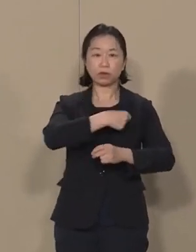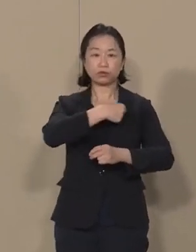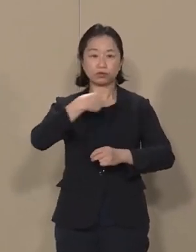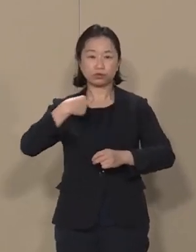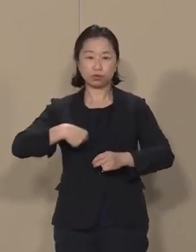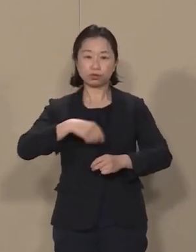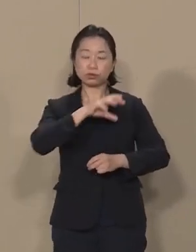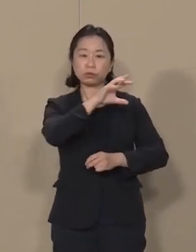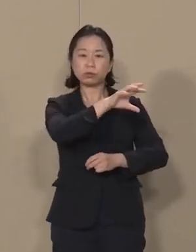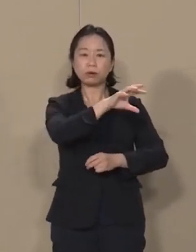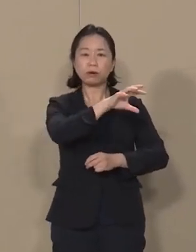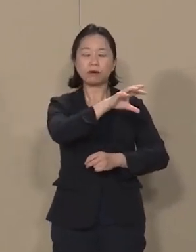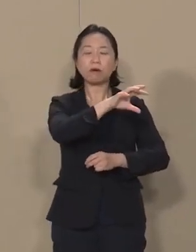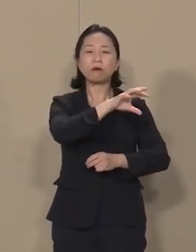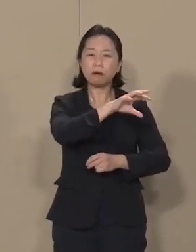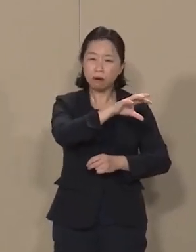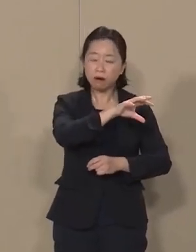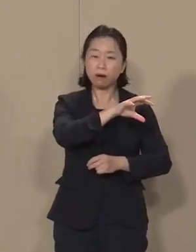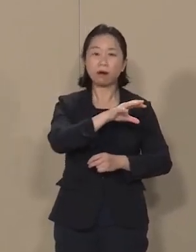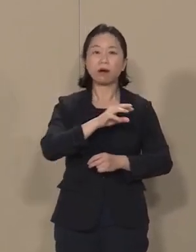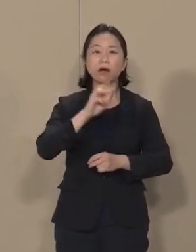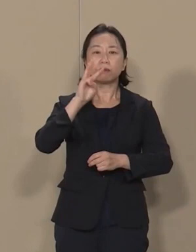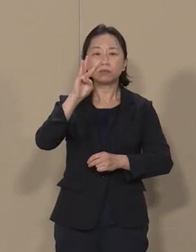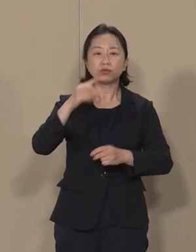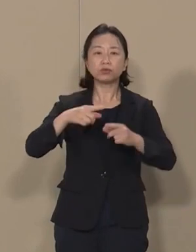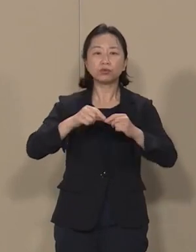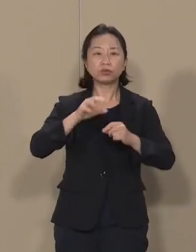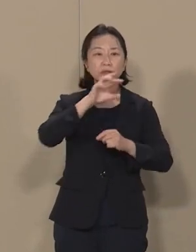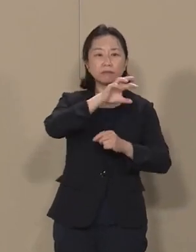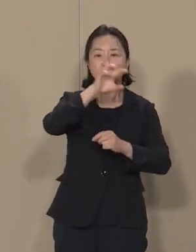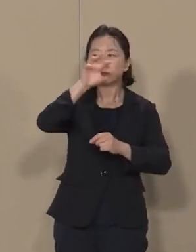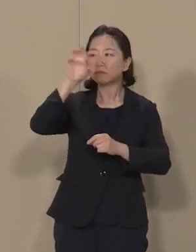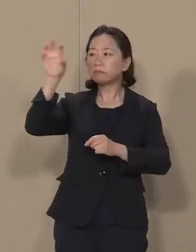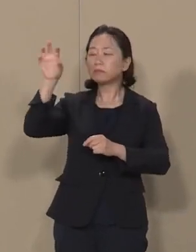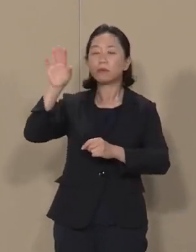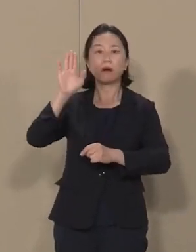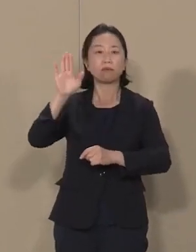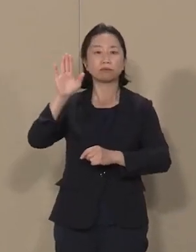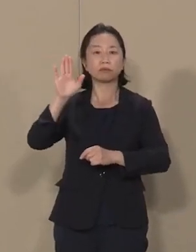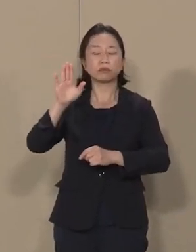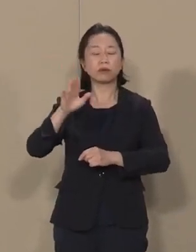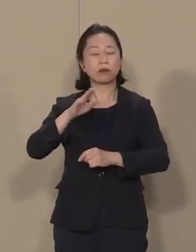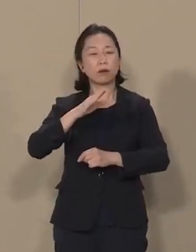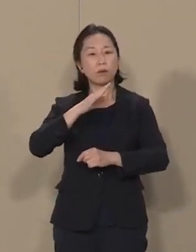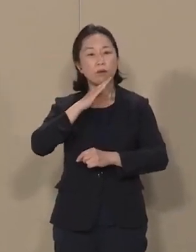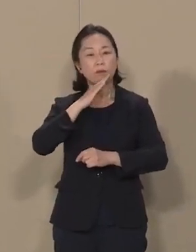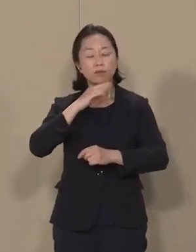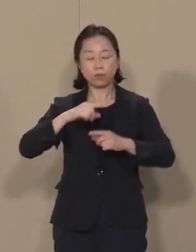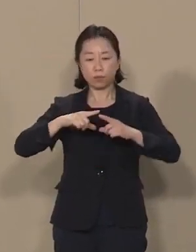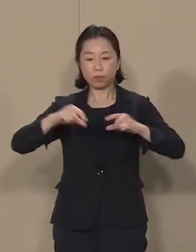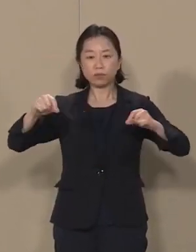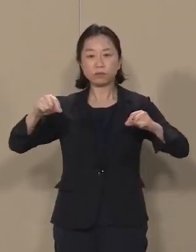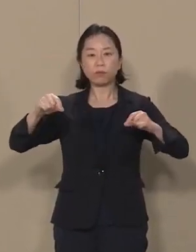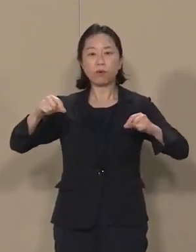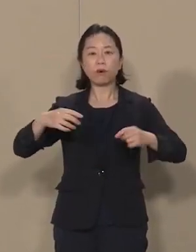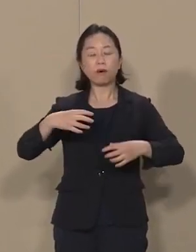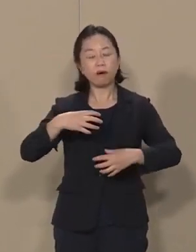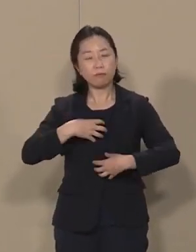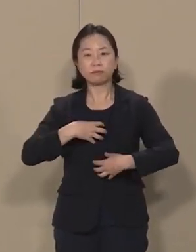まさに敵性国家とも言われる三国に取り囲まれています本当に危険な状況です